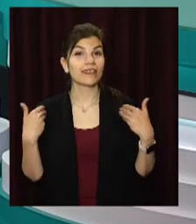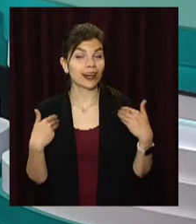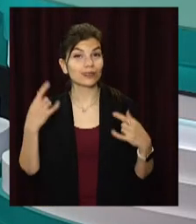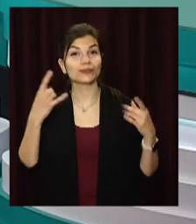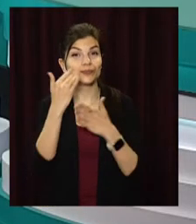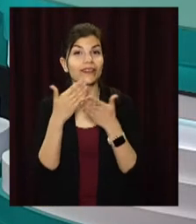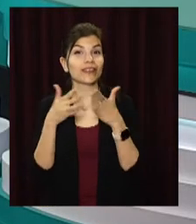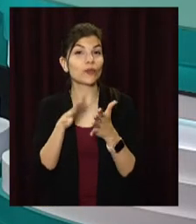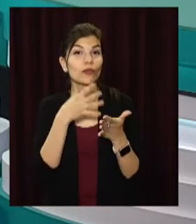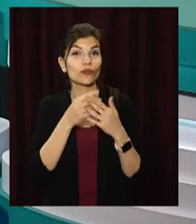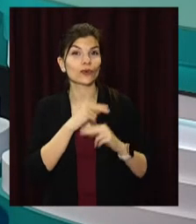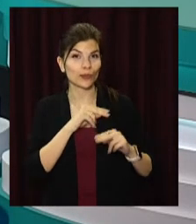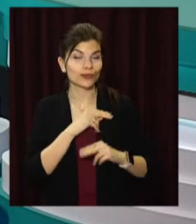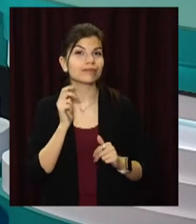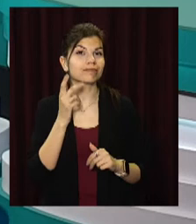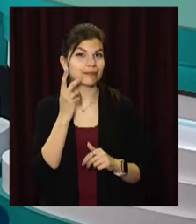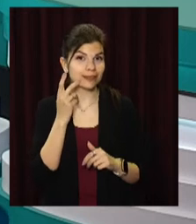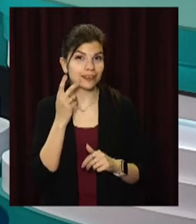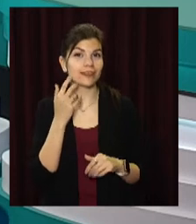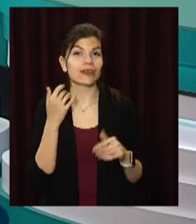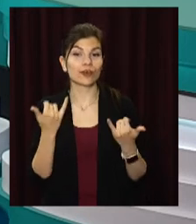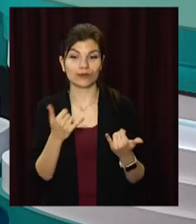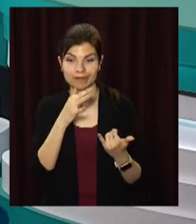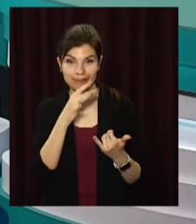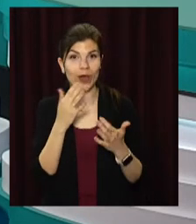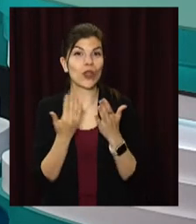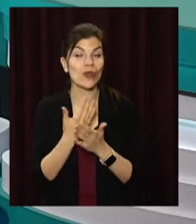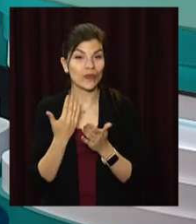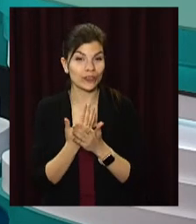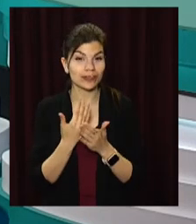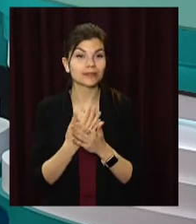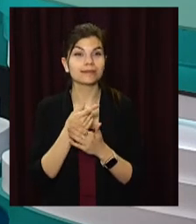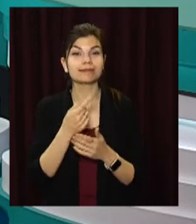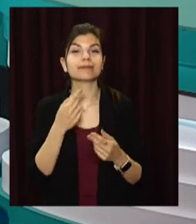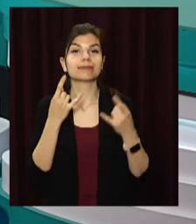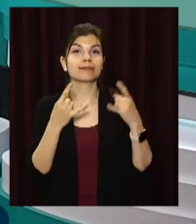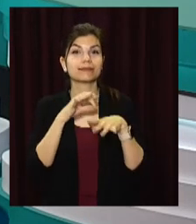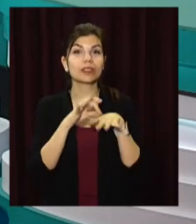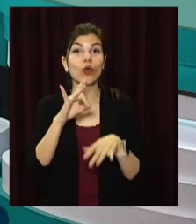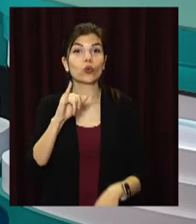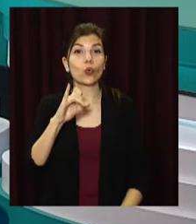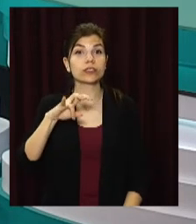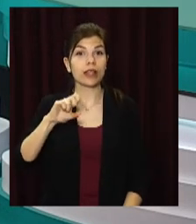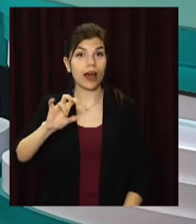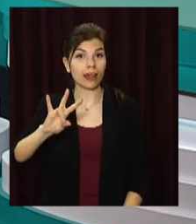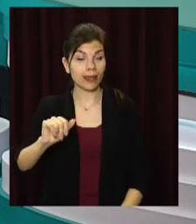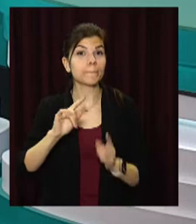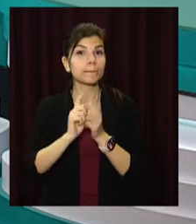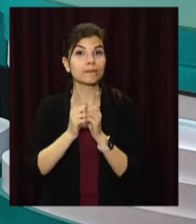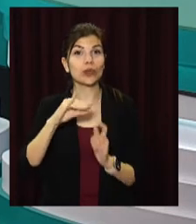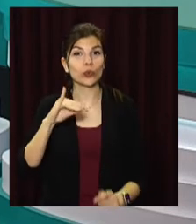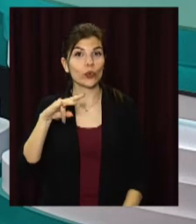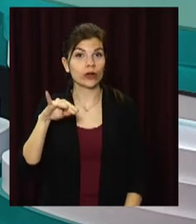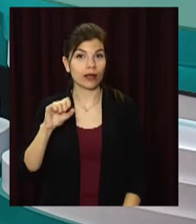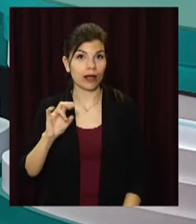Вітаю, відкритий продовжує свою роботу, як завжди у цій порі. Новини у студії для вас працюють Руслана Козиряцька та